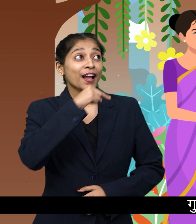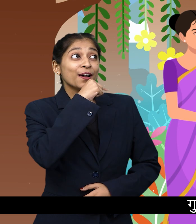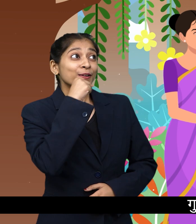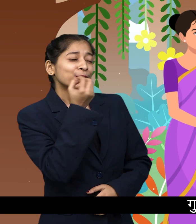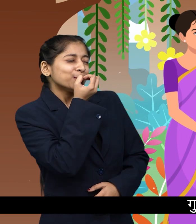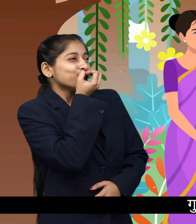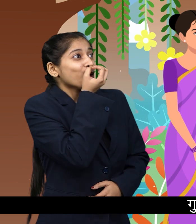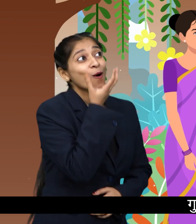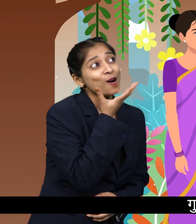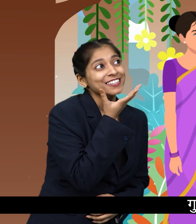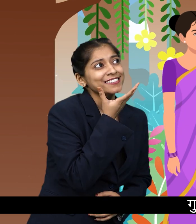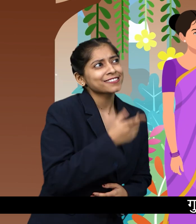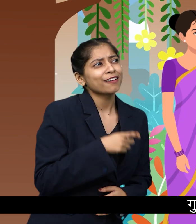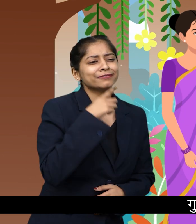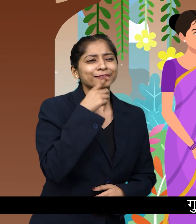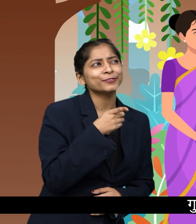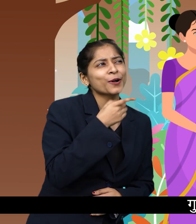गुलाब, ये बहुत सुंदर लगता है।